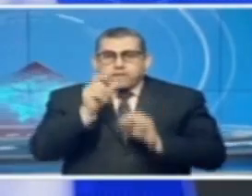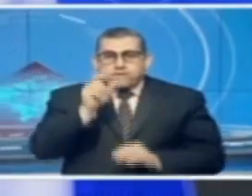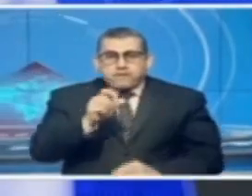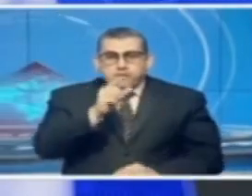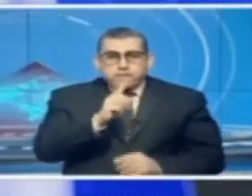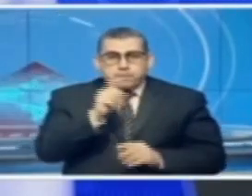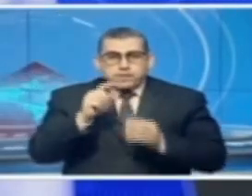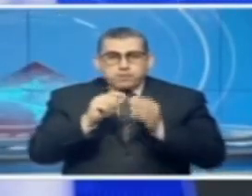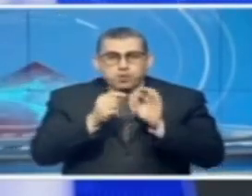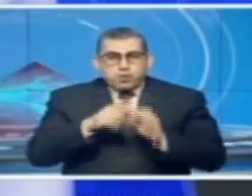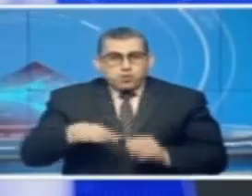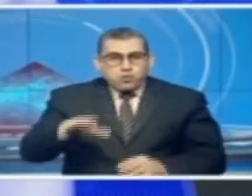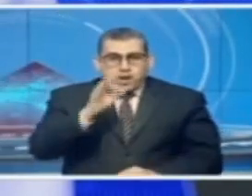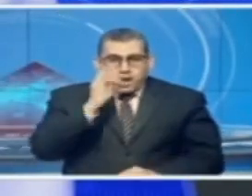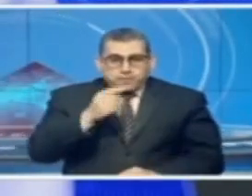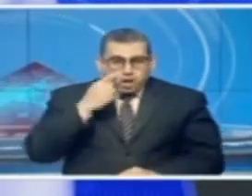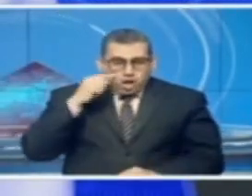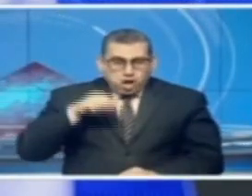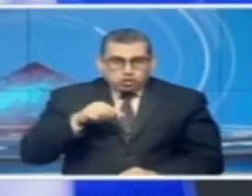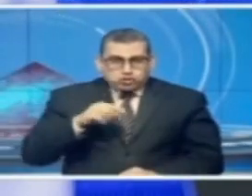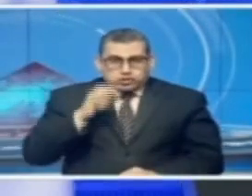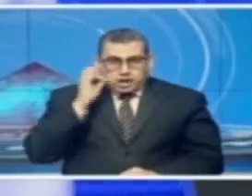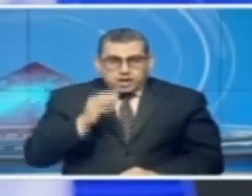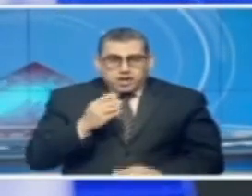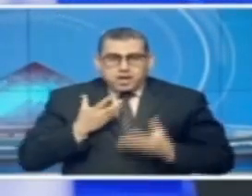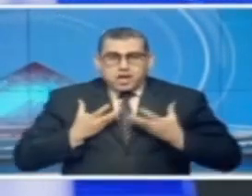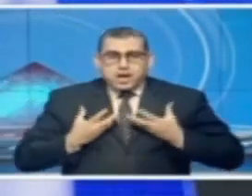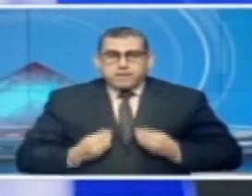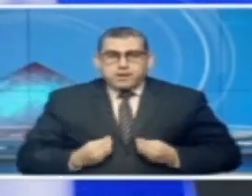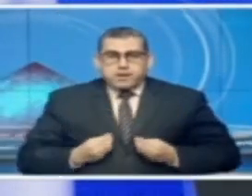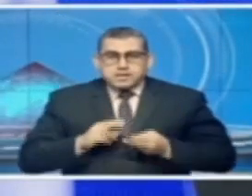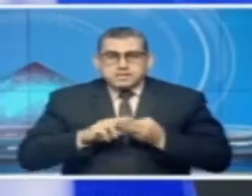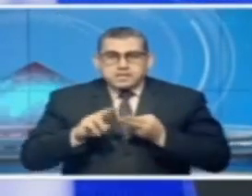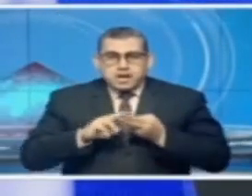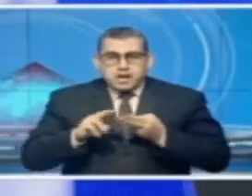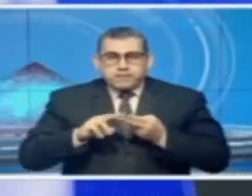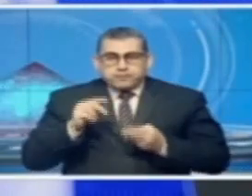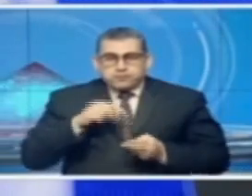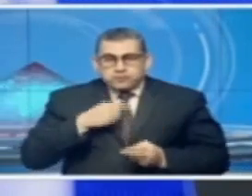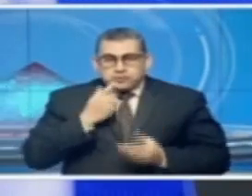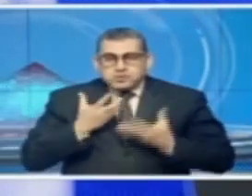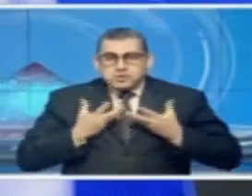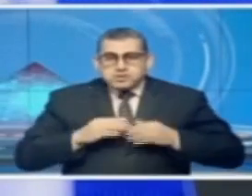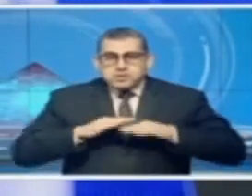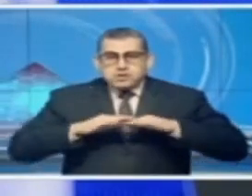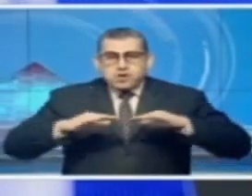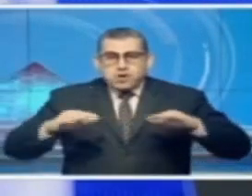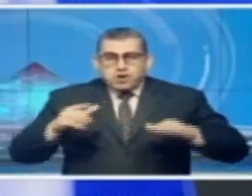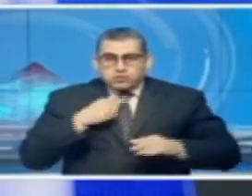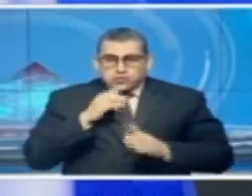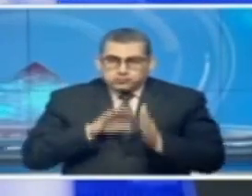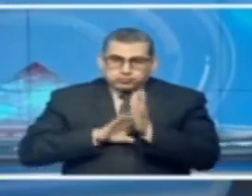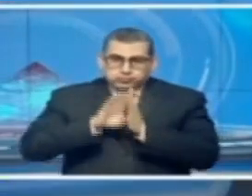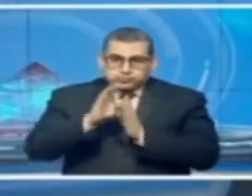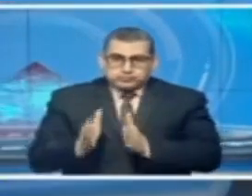ال100 مليون دول يعيشوا إن شاء الله في أمان وسلام واستقرار وتقدم.